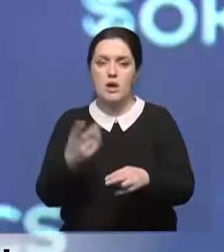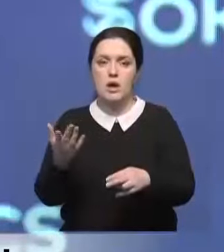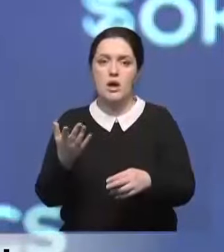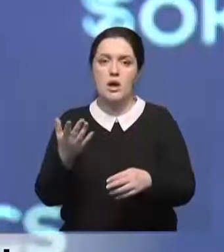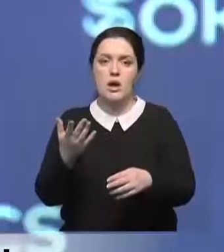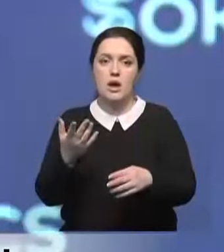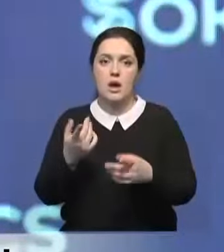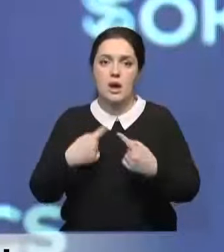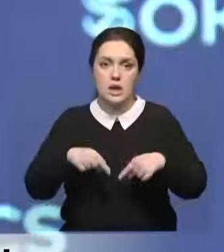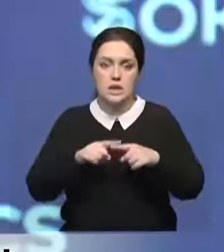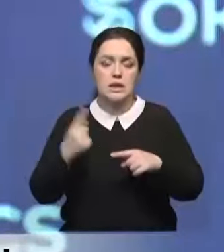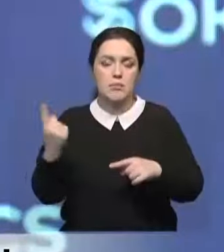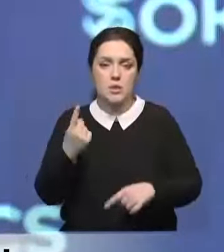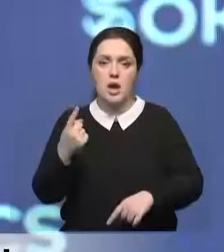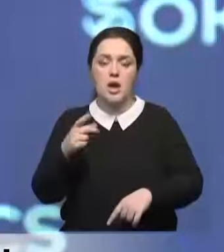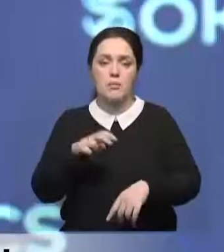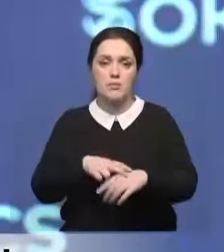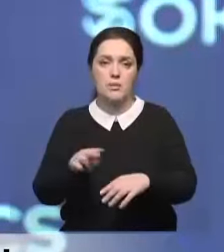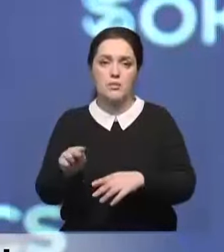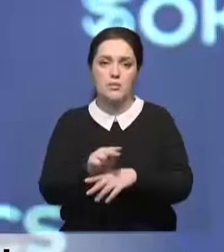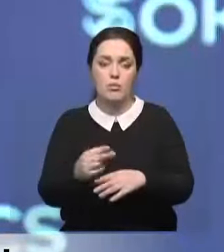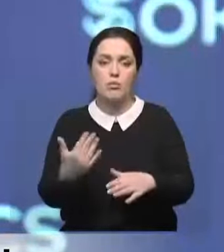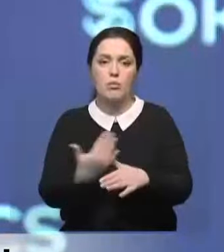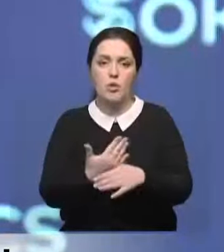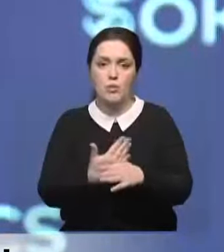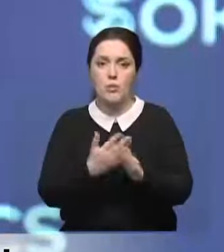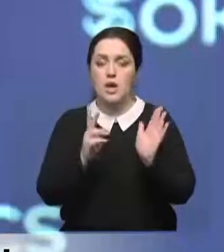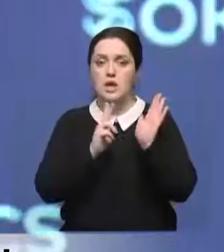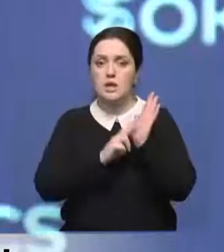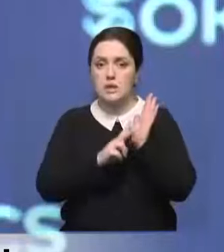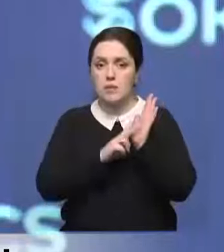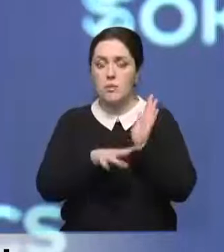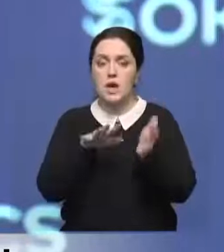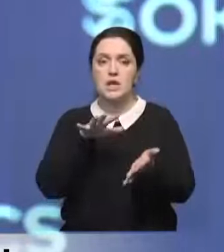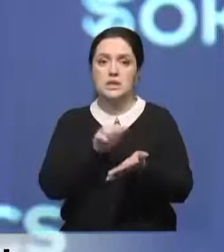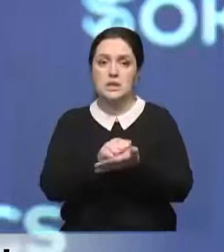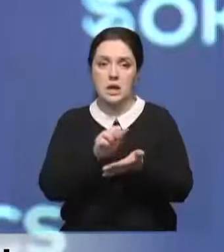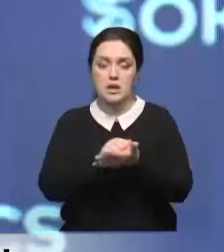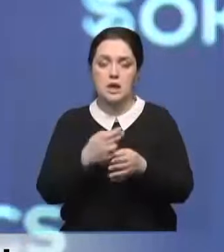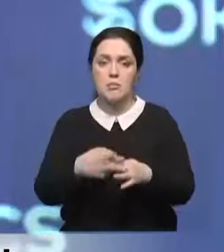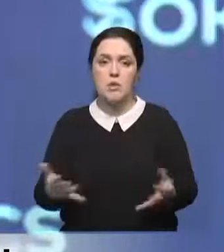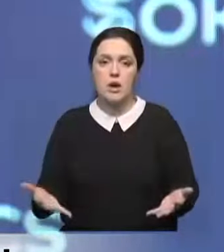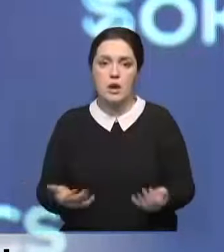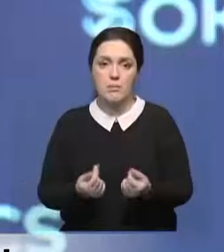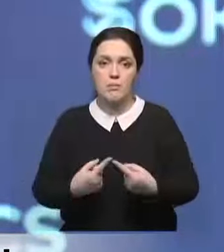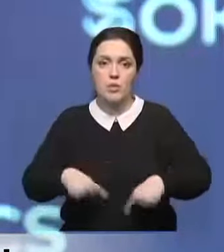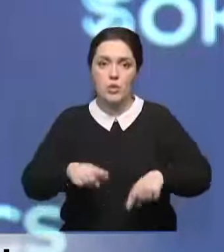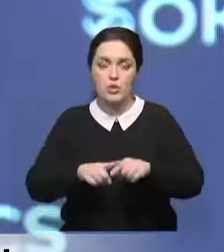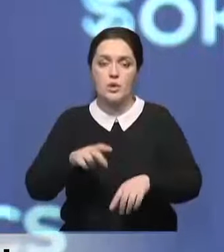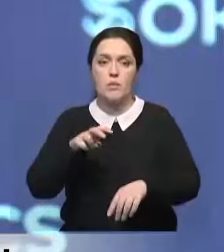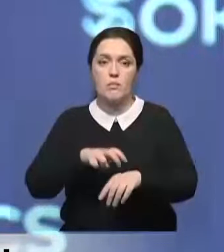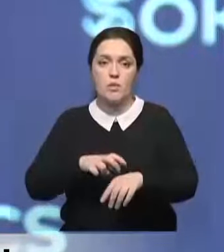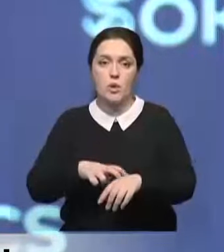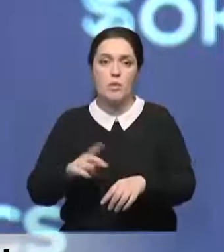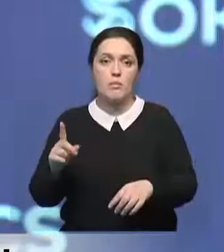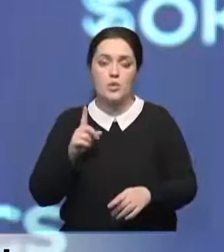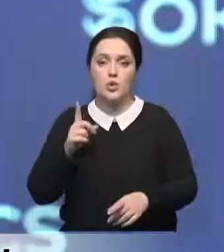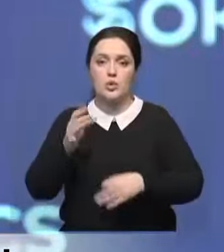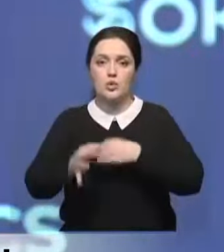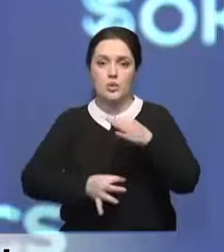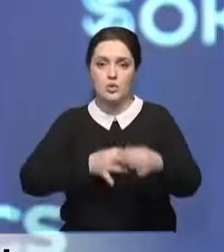и организаций первичной медико-санитарной помощи. В 70 задействованных эвакуационных пунктах развернуты медицинские посты, где